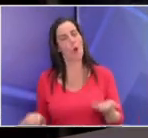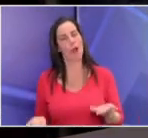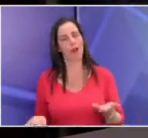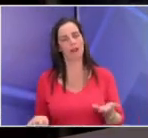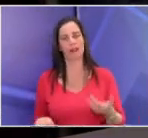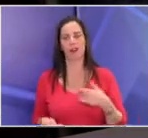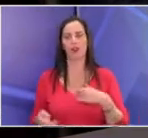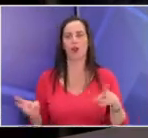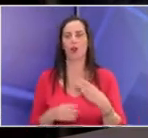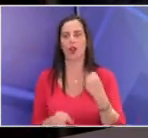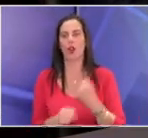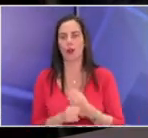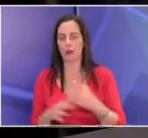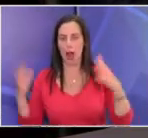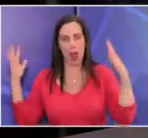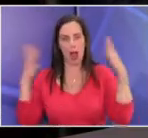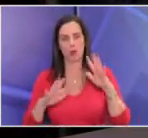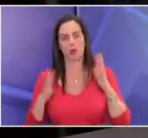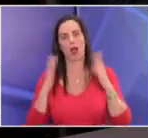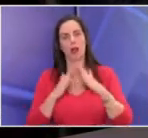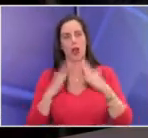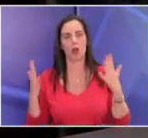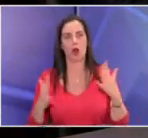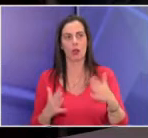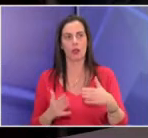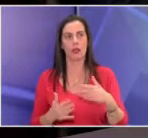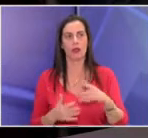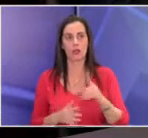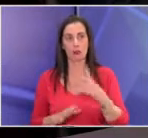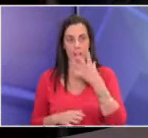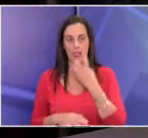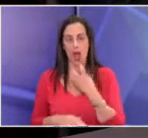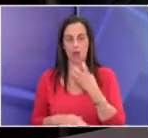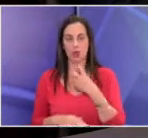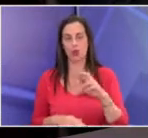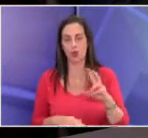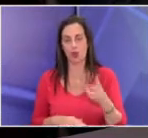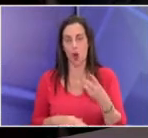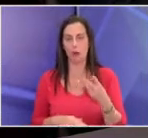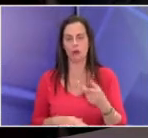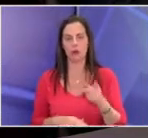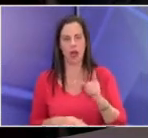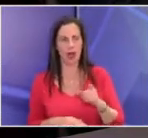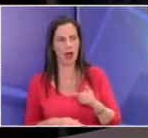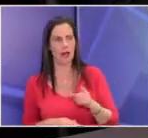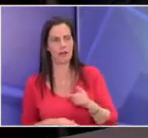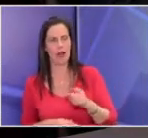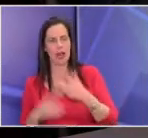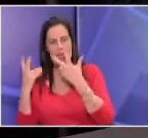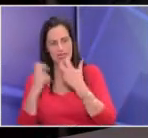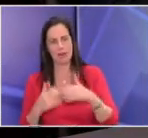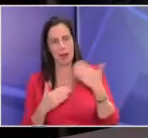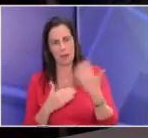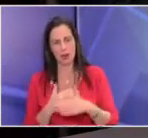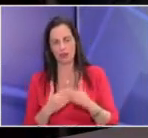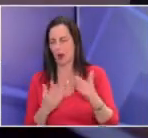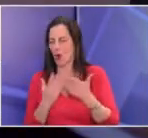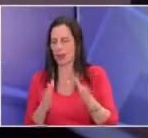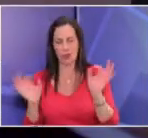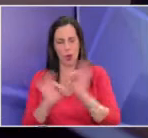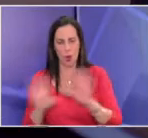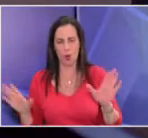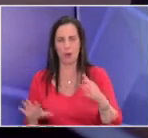אומרת שאסיר אחד בבית סוהר יכול לממן 8 אסירים בשיקום. עכשיו אני אוסיף לזה את המספר. 8 חזרו בחזרה לבית